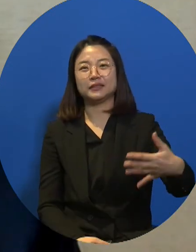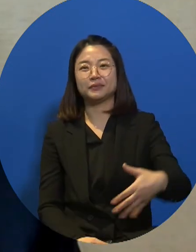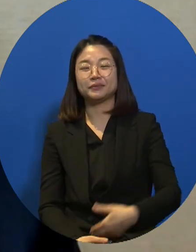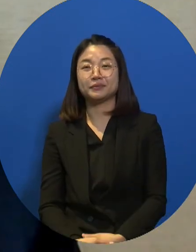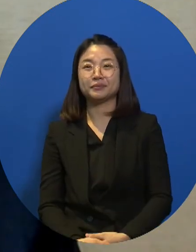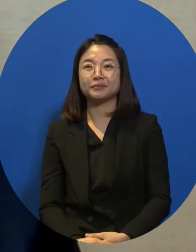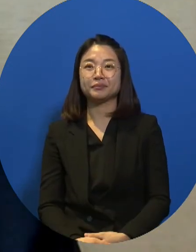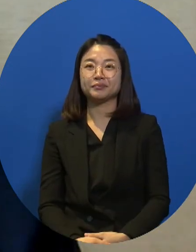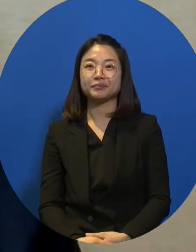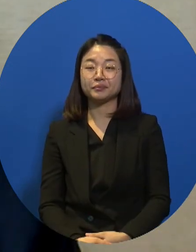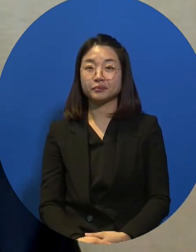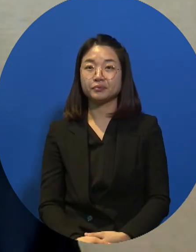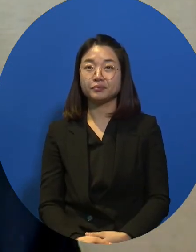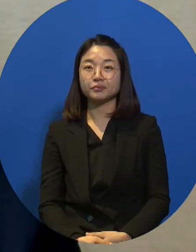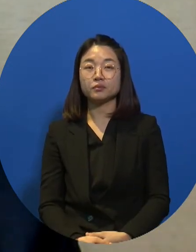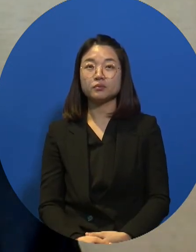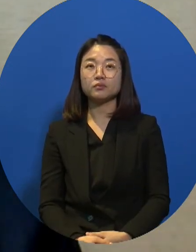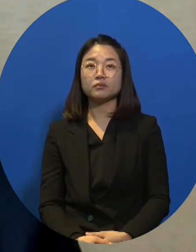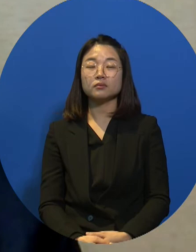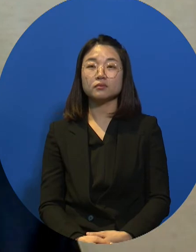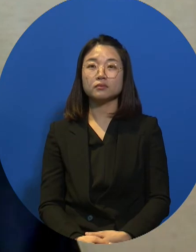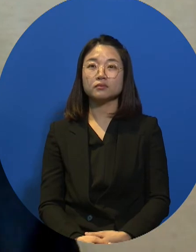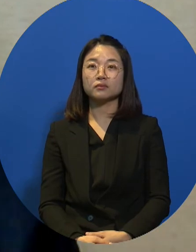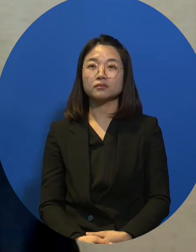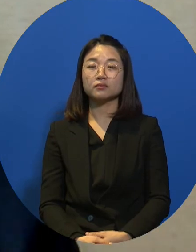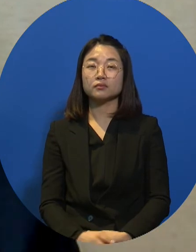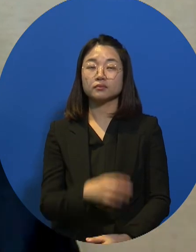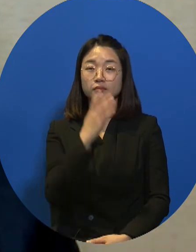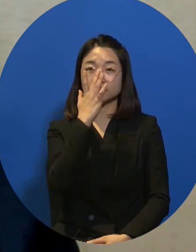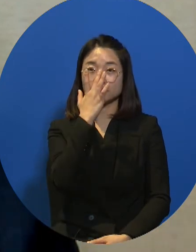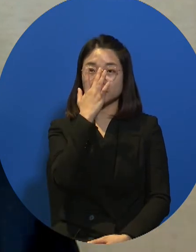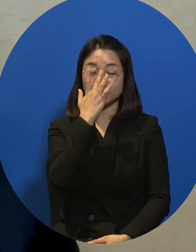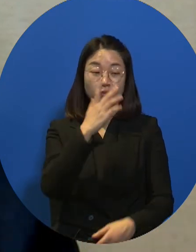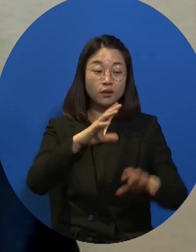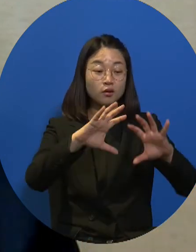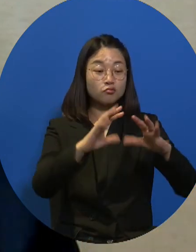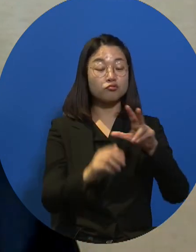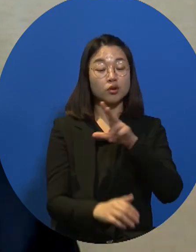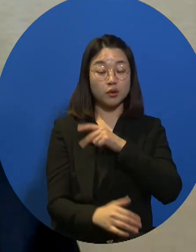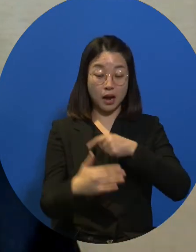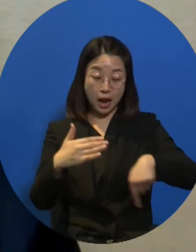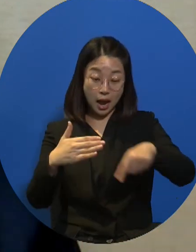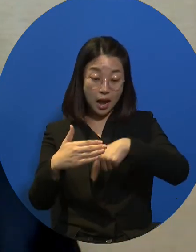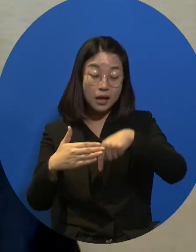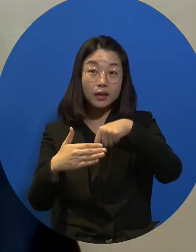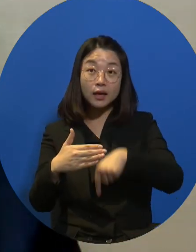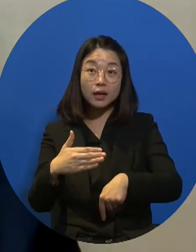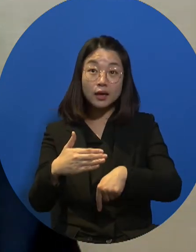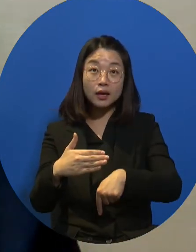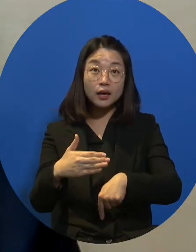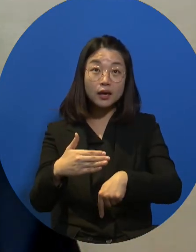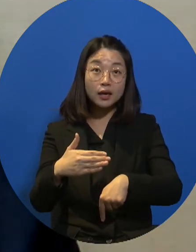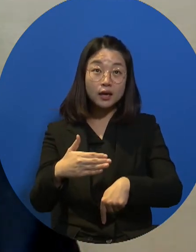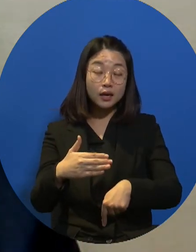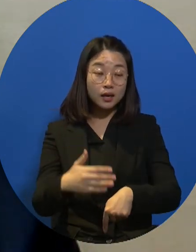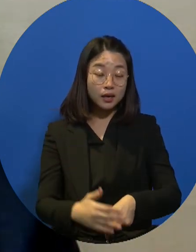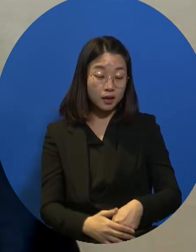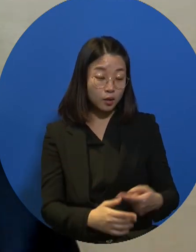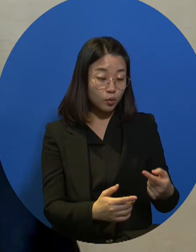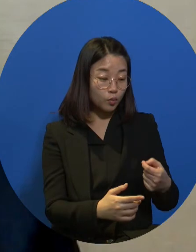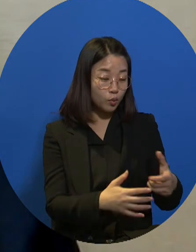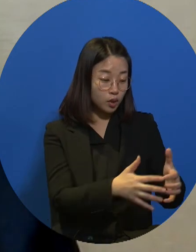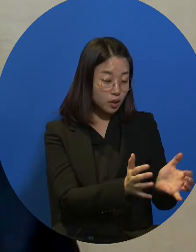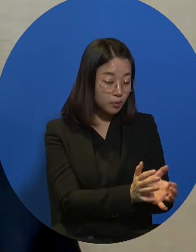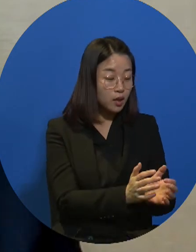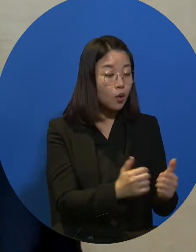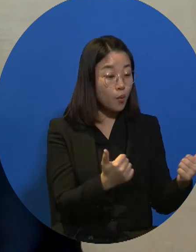것 같습니다. 또 그 밖에도 국회 상임위원회, 법제사법위원회 내에 소위를 구성해서